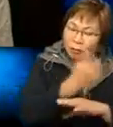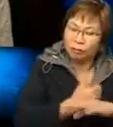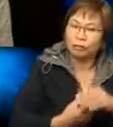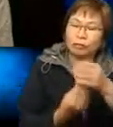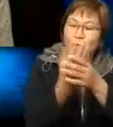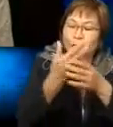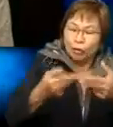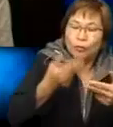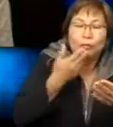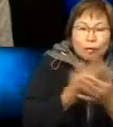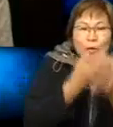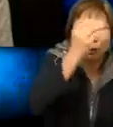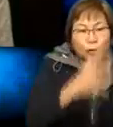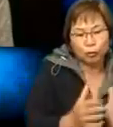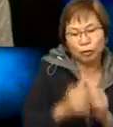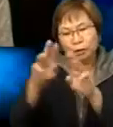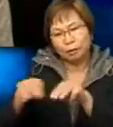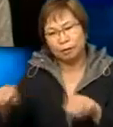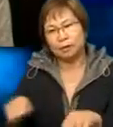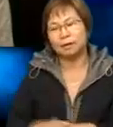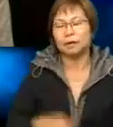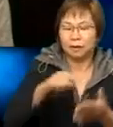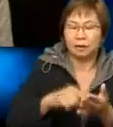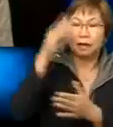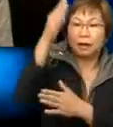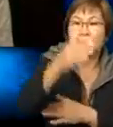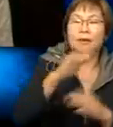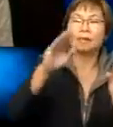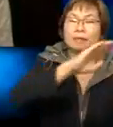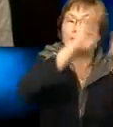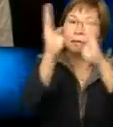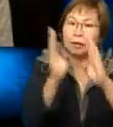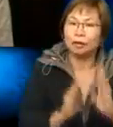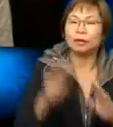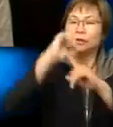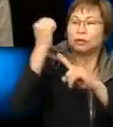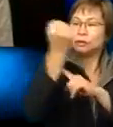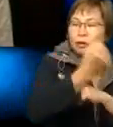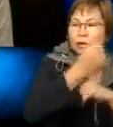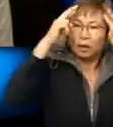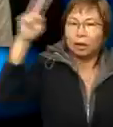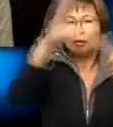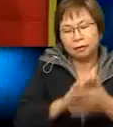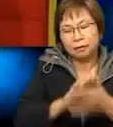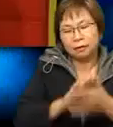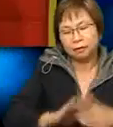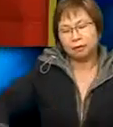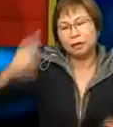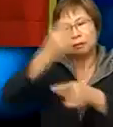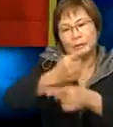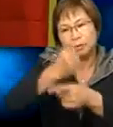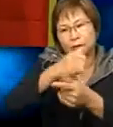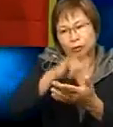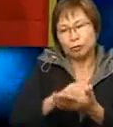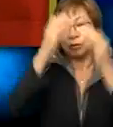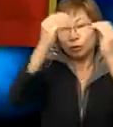harus mewujudkan hubungan yang baik antara guru dan pelajar. Ini akan membentuk suasana yang harmoni dan sejahtera.